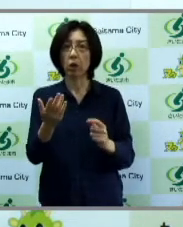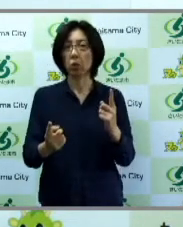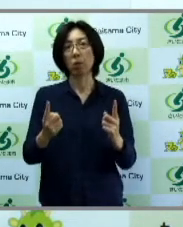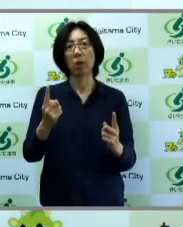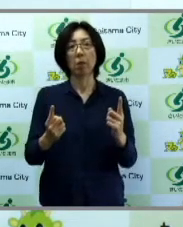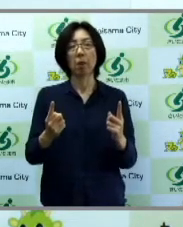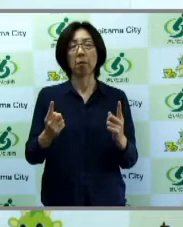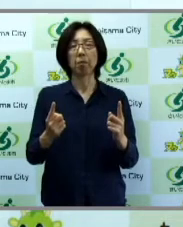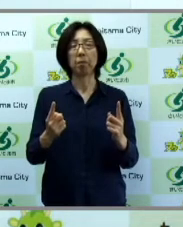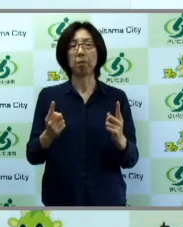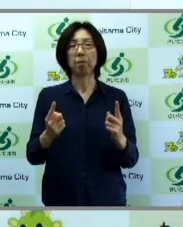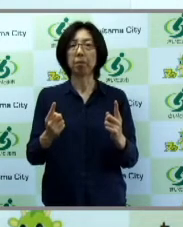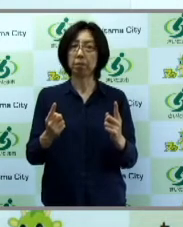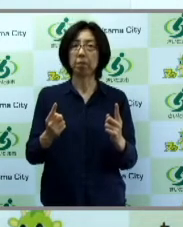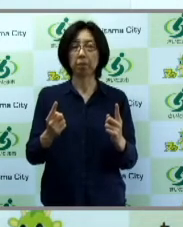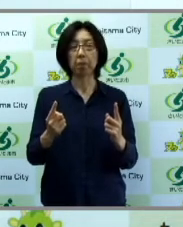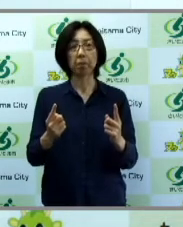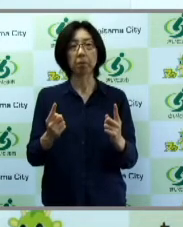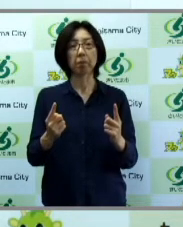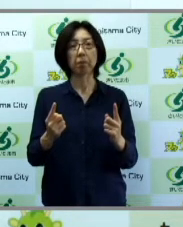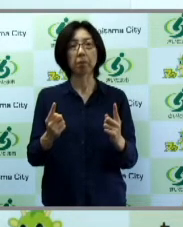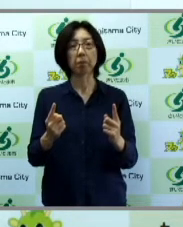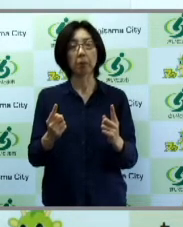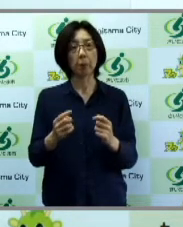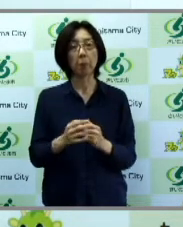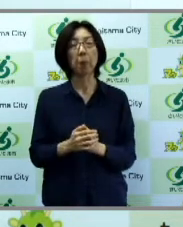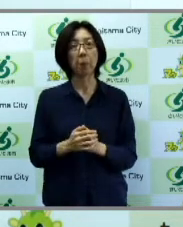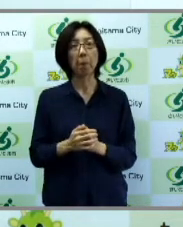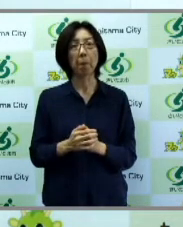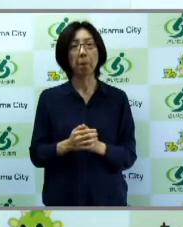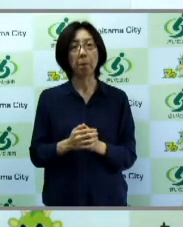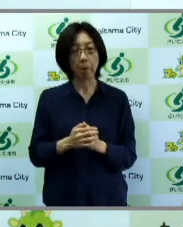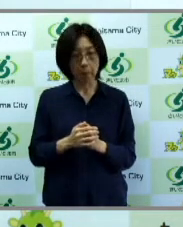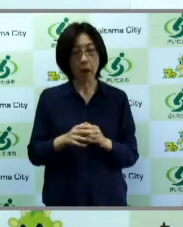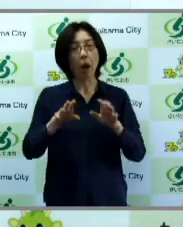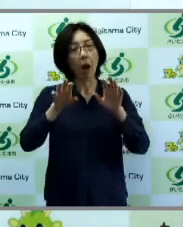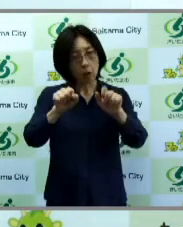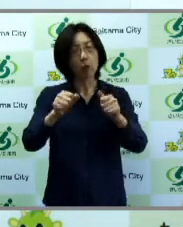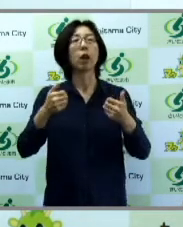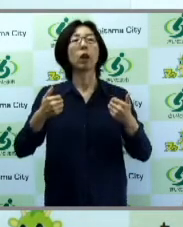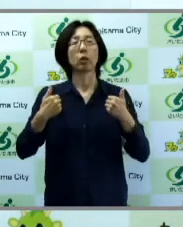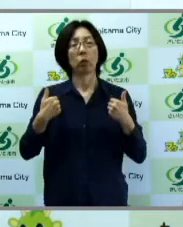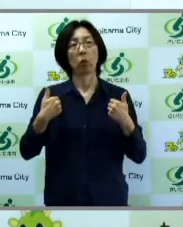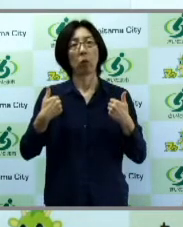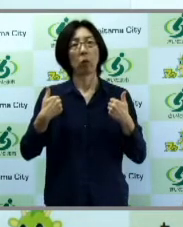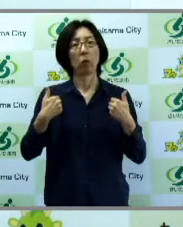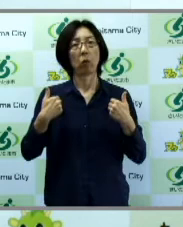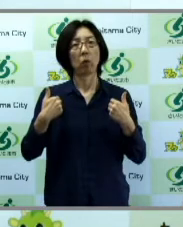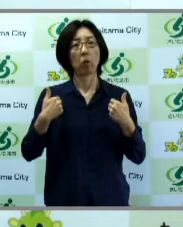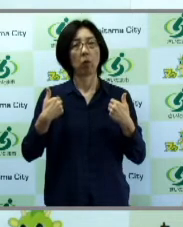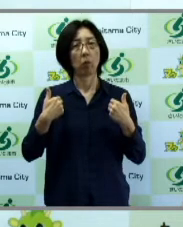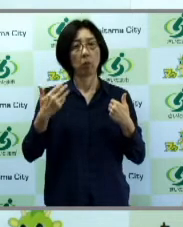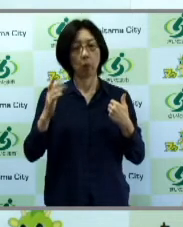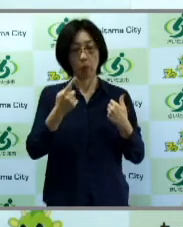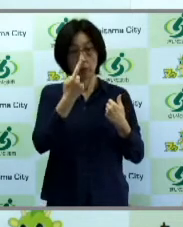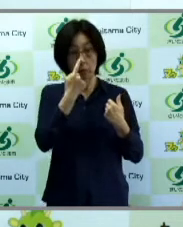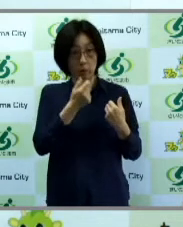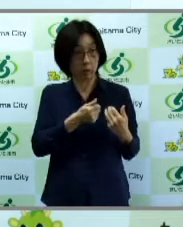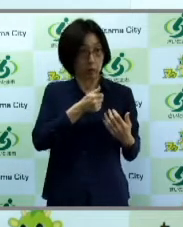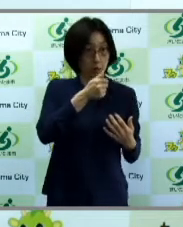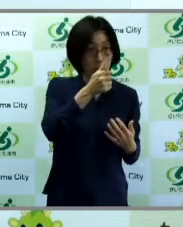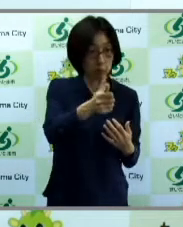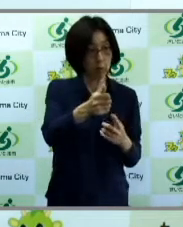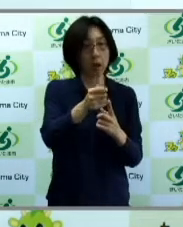については、今後も把握していく必要があると思いますので、その中で、お伺いをするというようなことも含